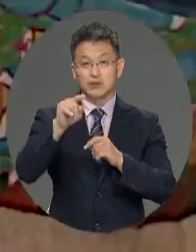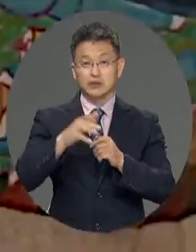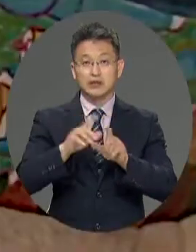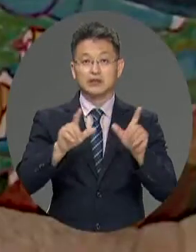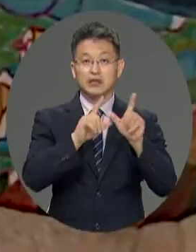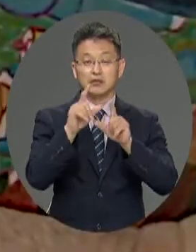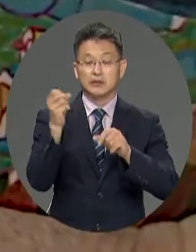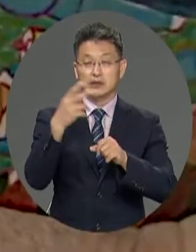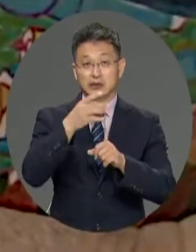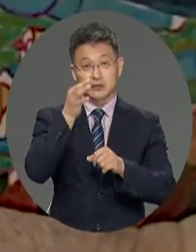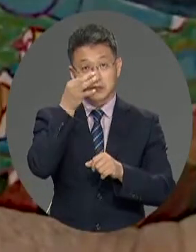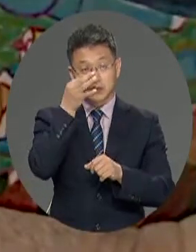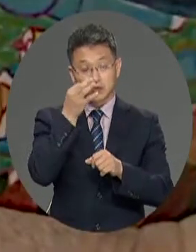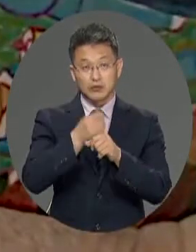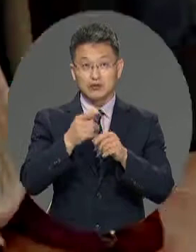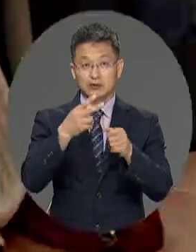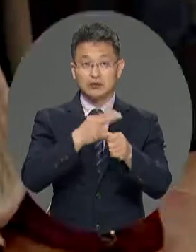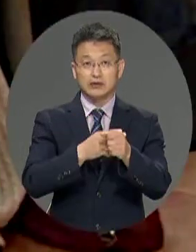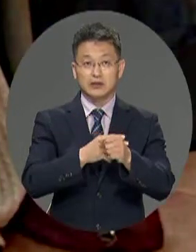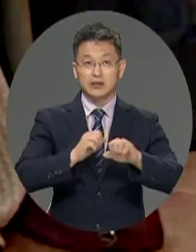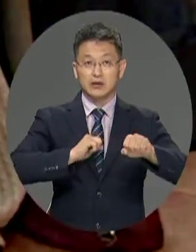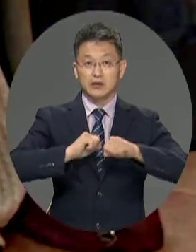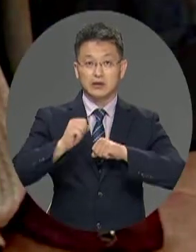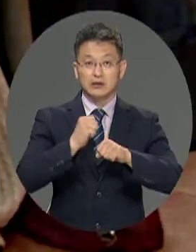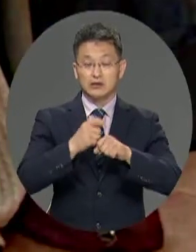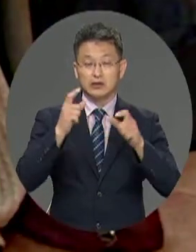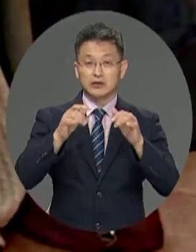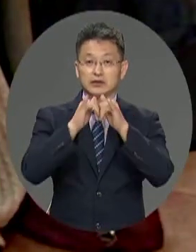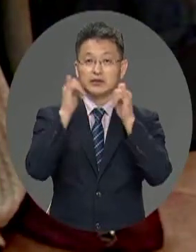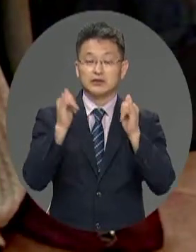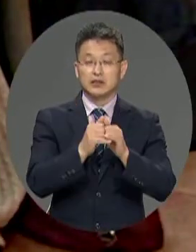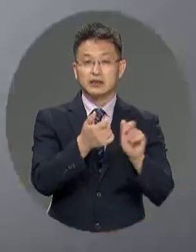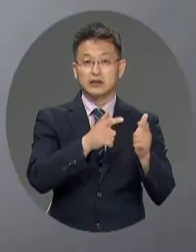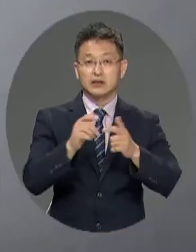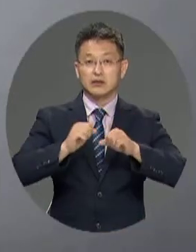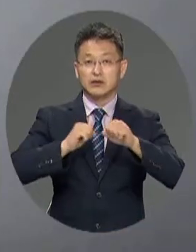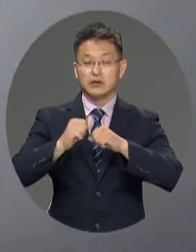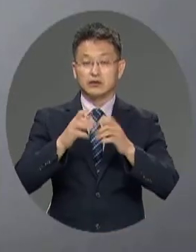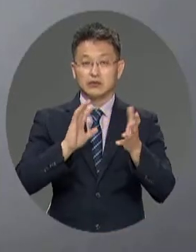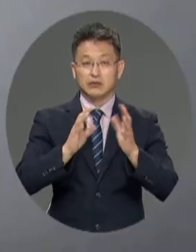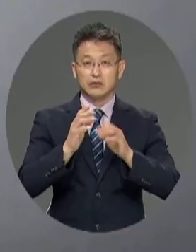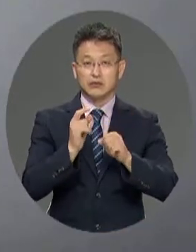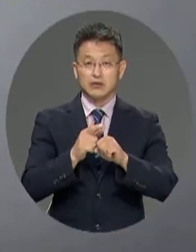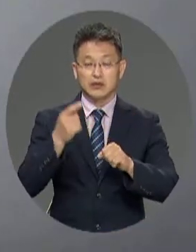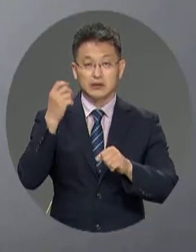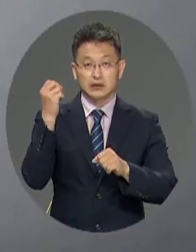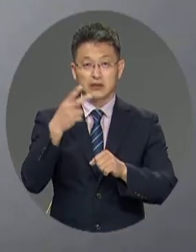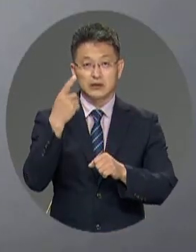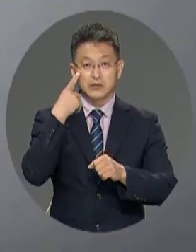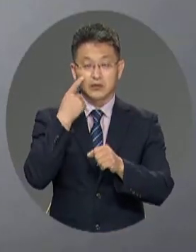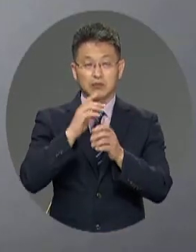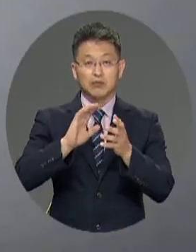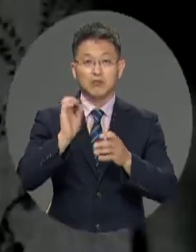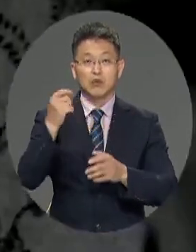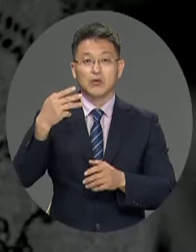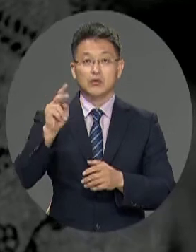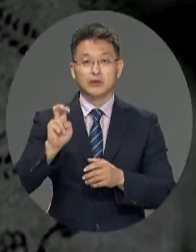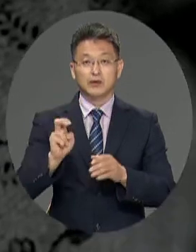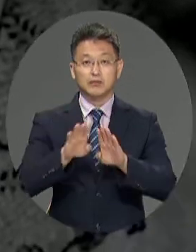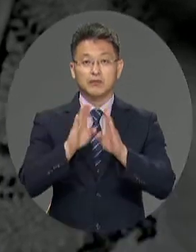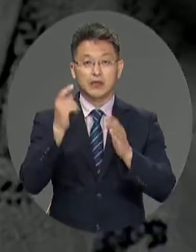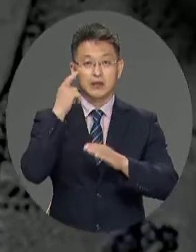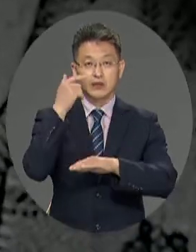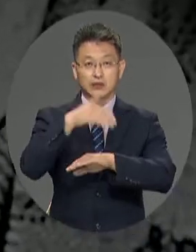재조명하고 선생이 펼쳤던 지역 사회의 다양한 활동을 논의하고 * 짚어보는 포럼이 열립니다